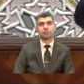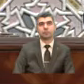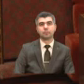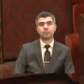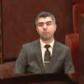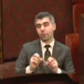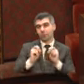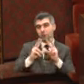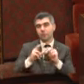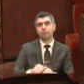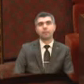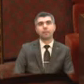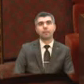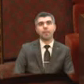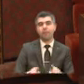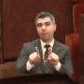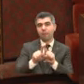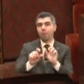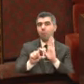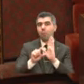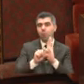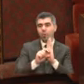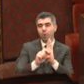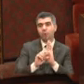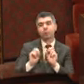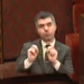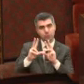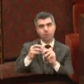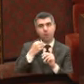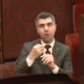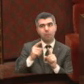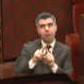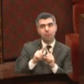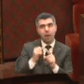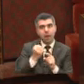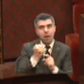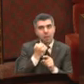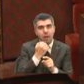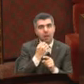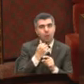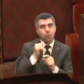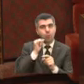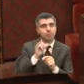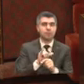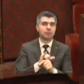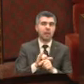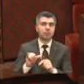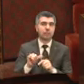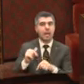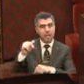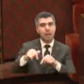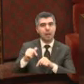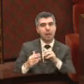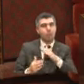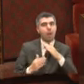صحيح، هذا موضوع موجود لا يمكن إنكاره، كاين عدد من الصفقات اللي واقفة، أنا